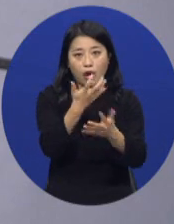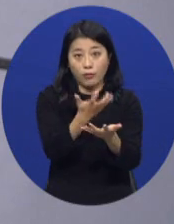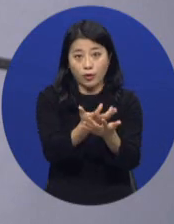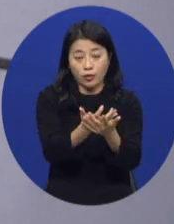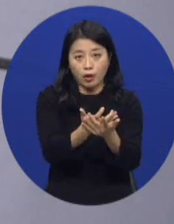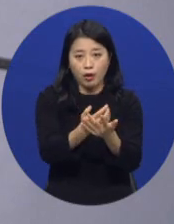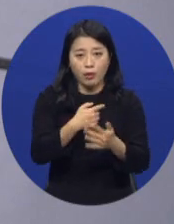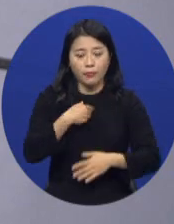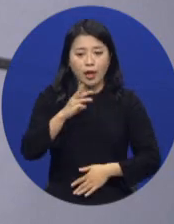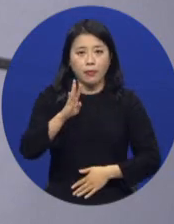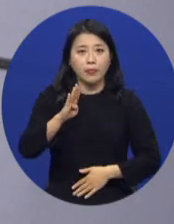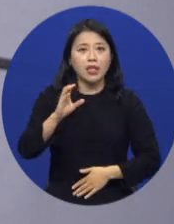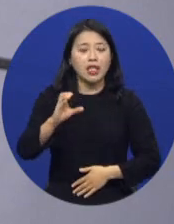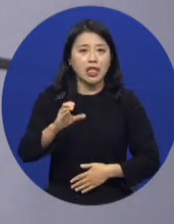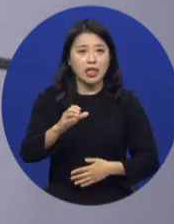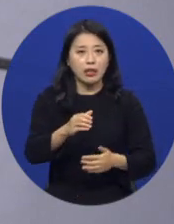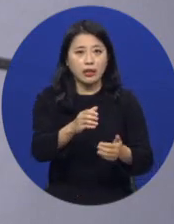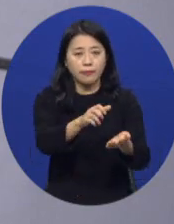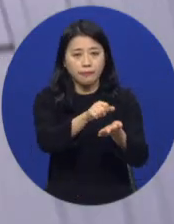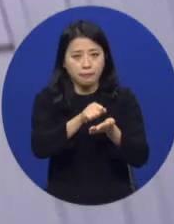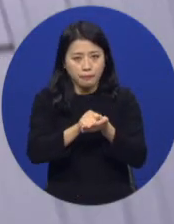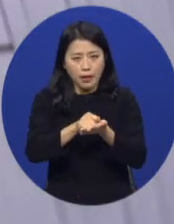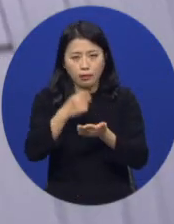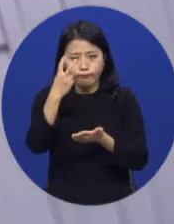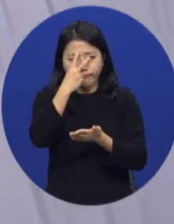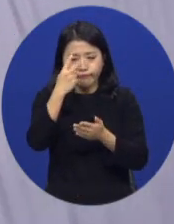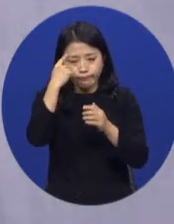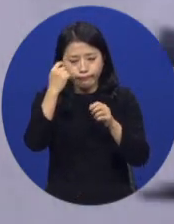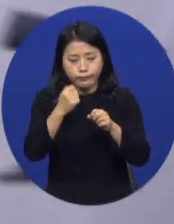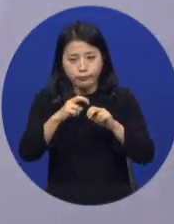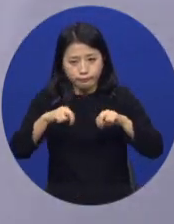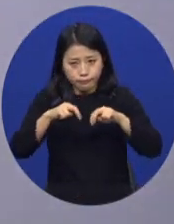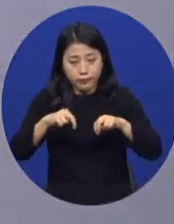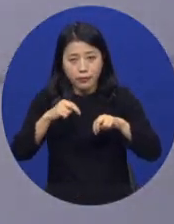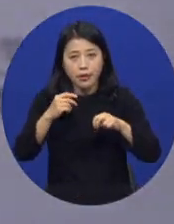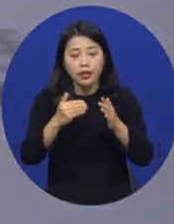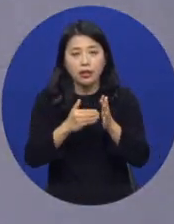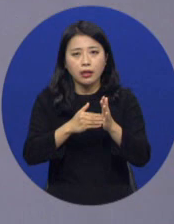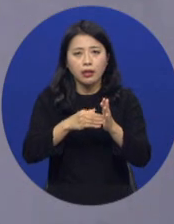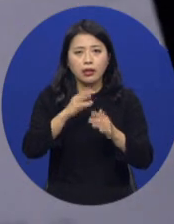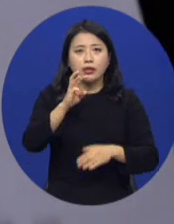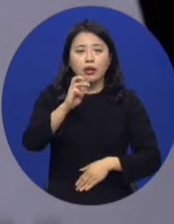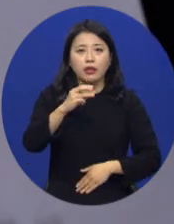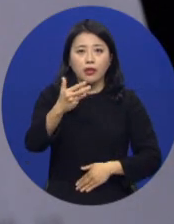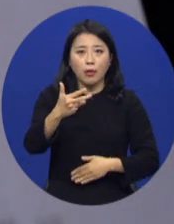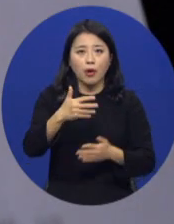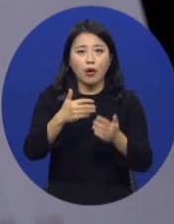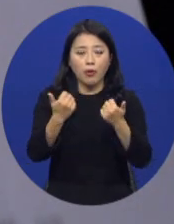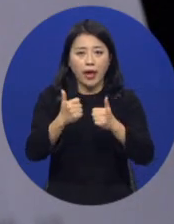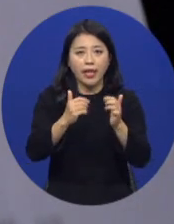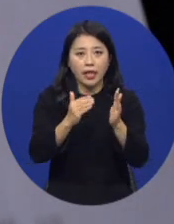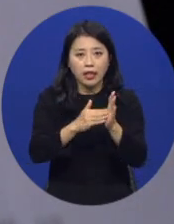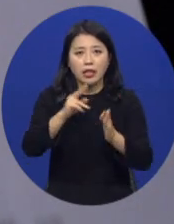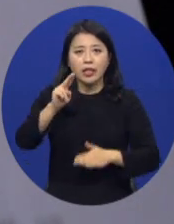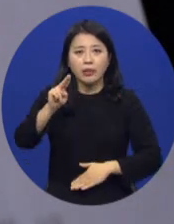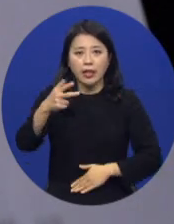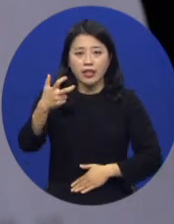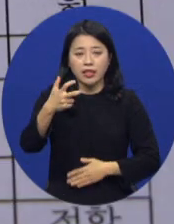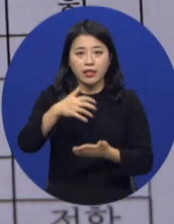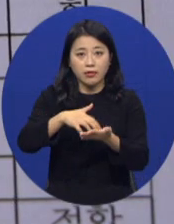mbc가 문건을 입수해 분석해보니 모두 38차례 회의를 열고 270여 작품을 심히